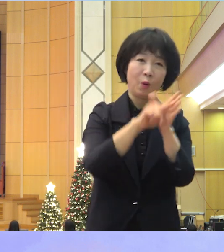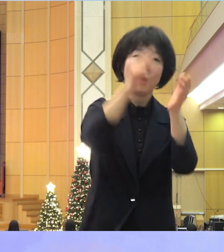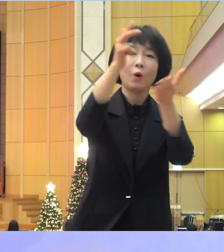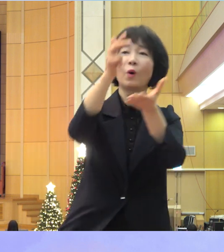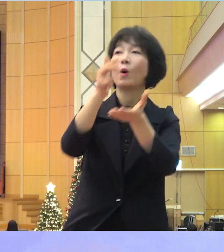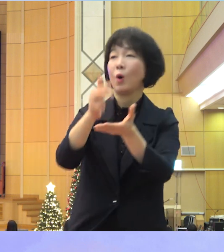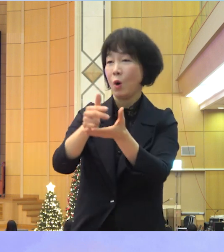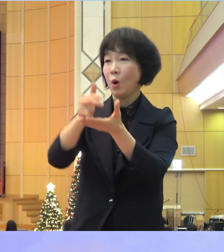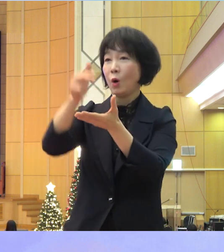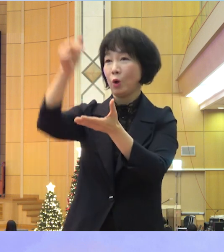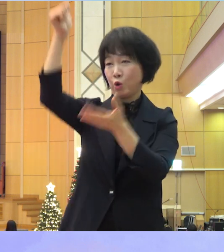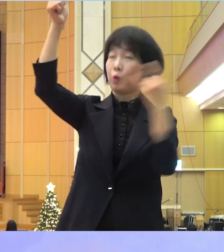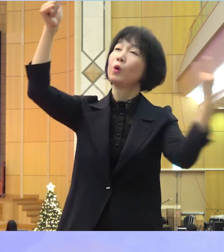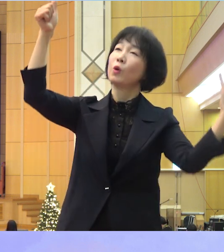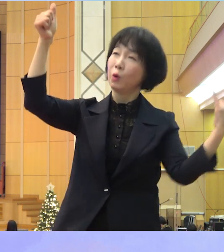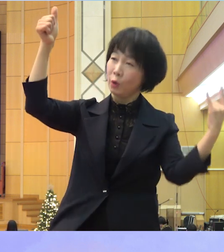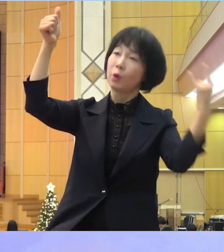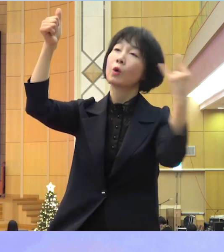부르려고